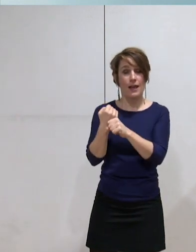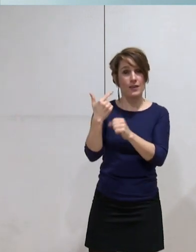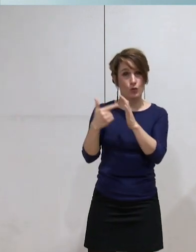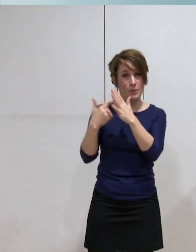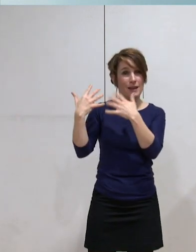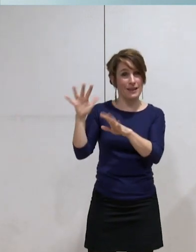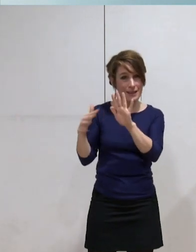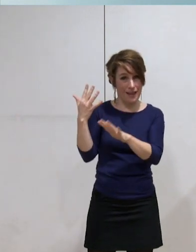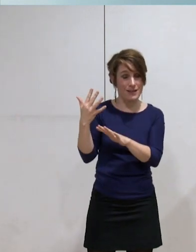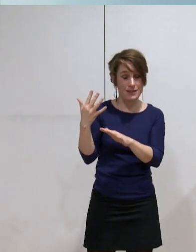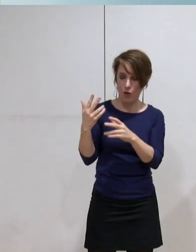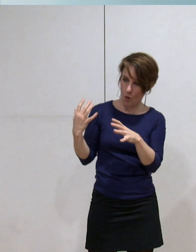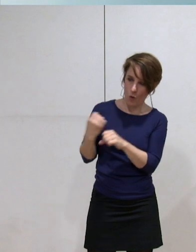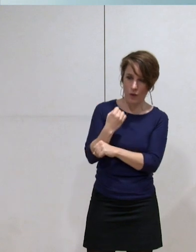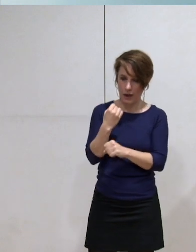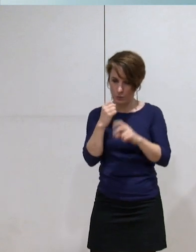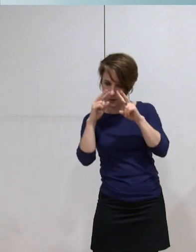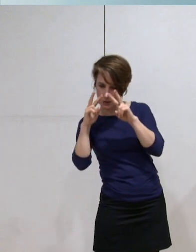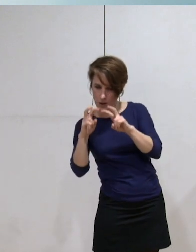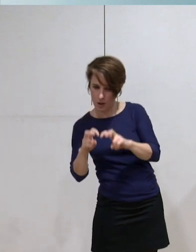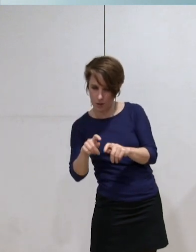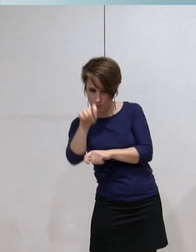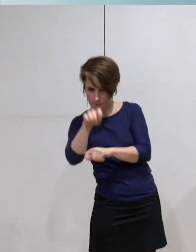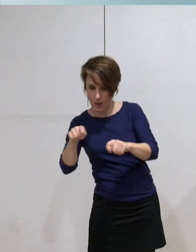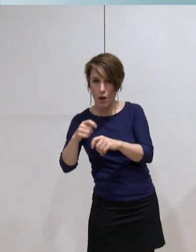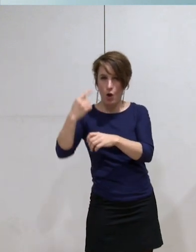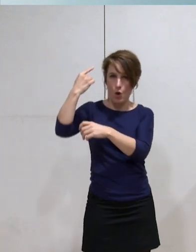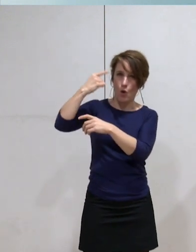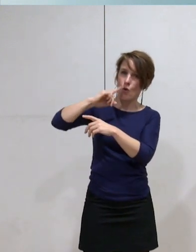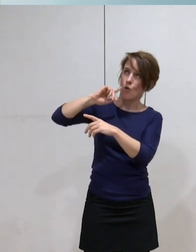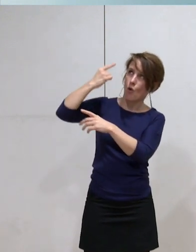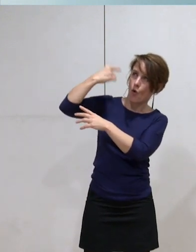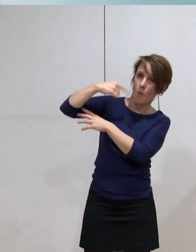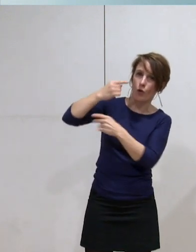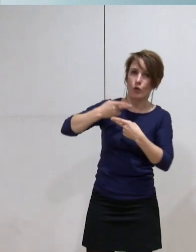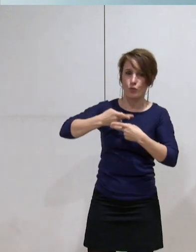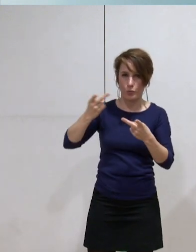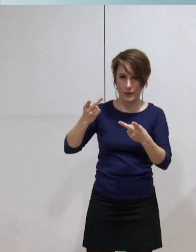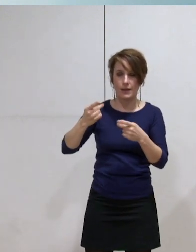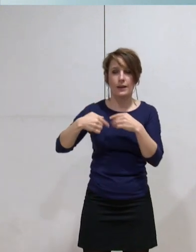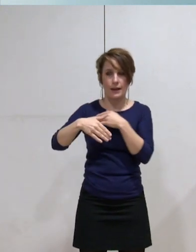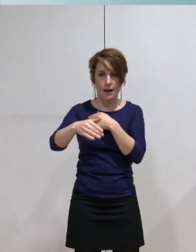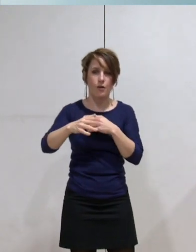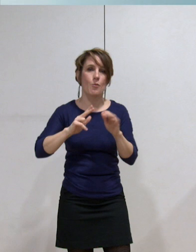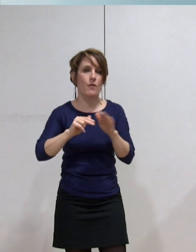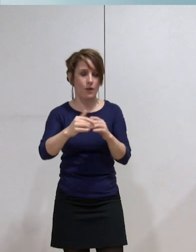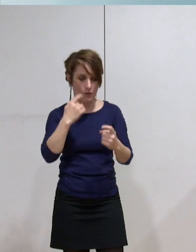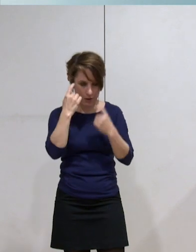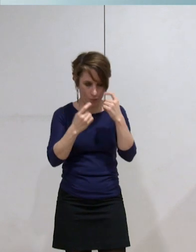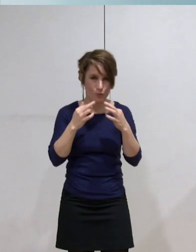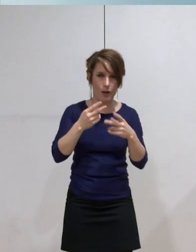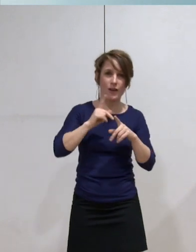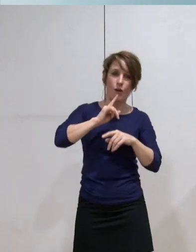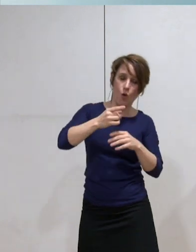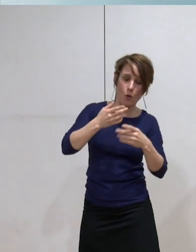lieux sur la commande publique et sur l'année 2016 de pouvoir travailler le renforcement de cette commande publique comme un levier de